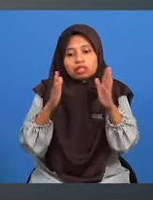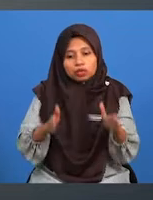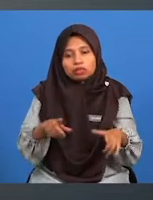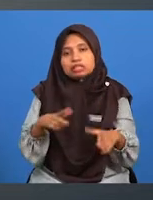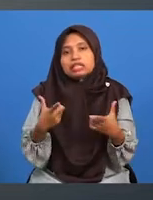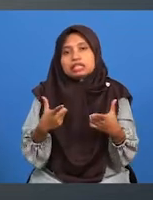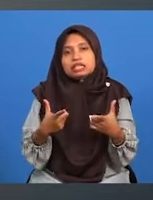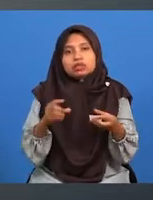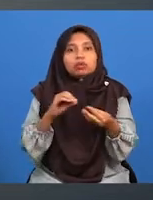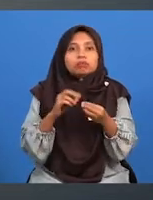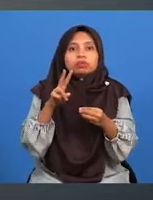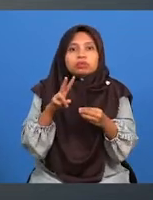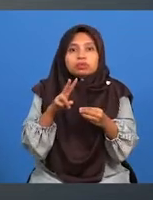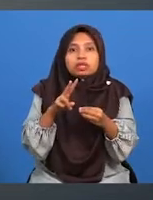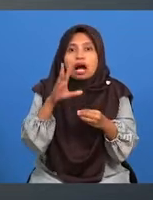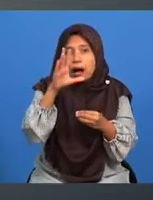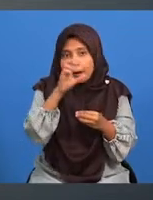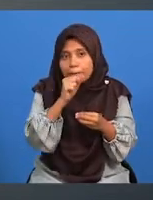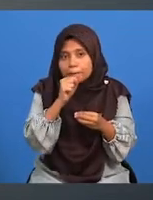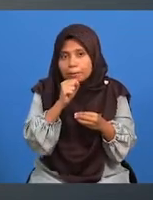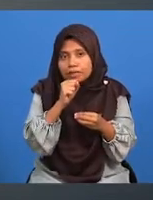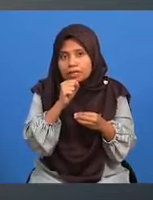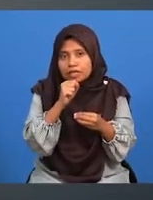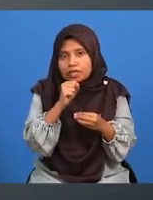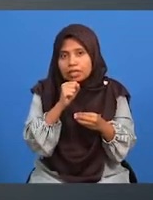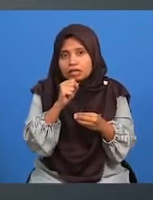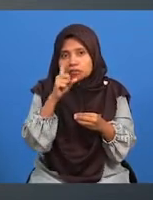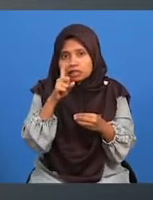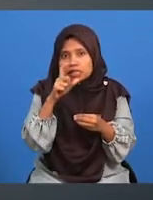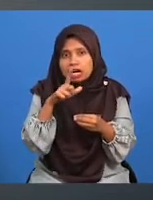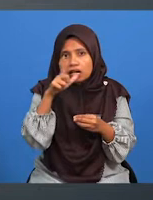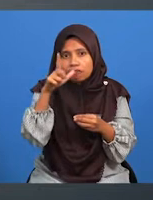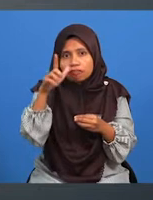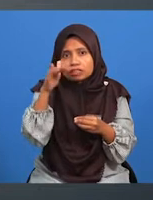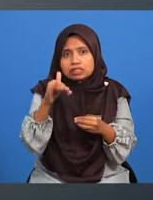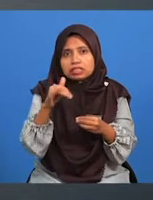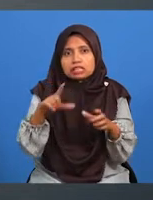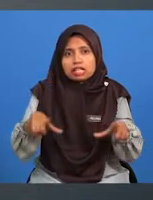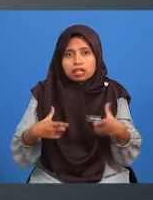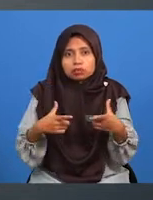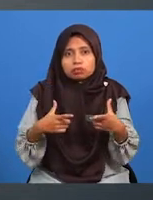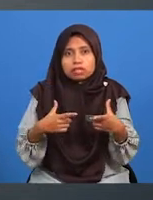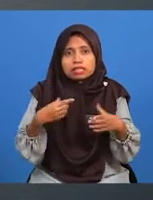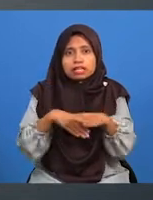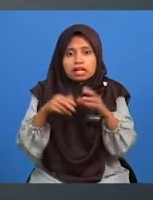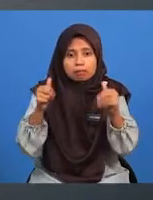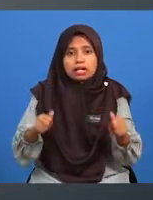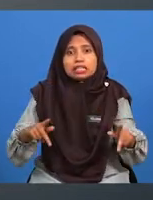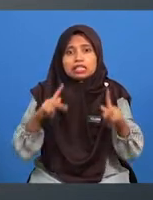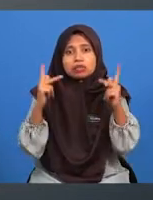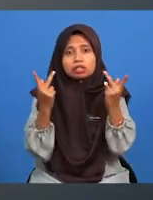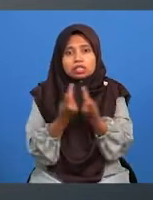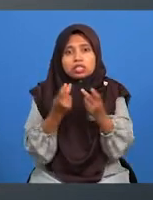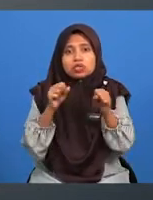lain. Kedua, mengambil berat terhadap akad yang dilakukan oleh ahli keluarga dan